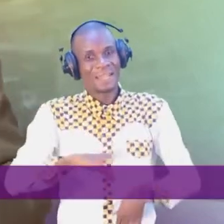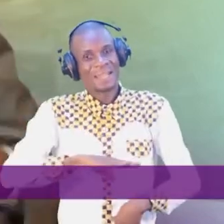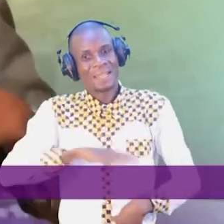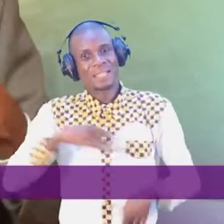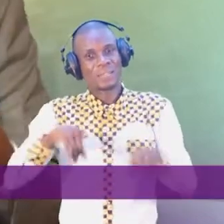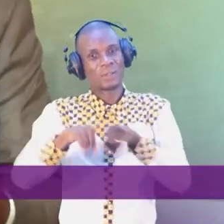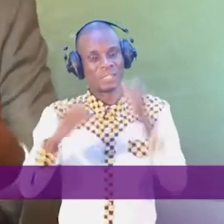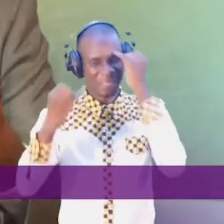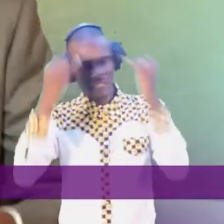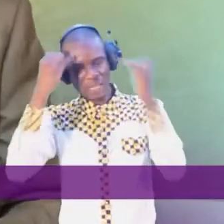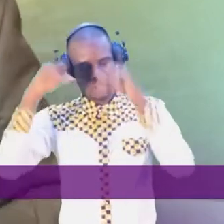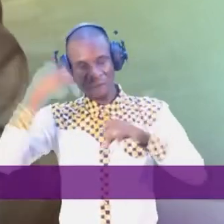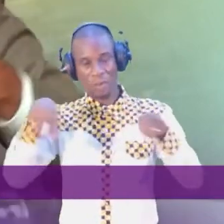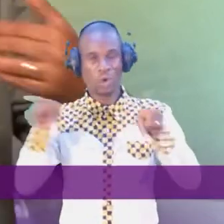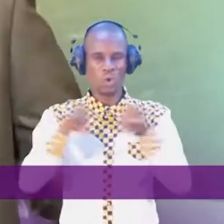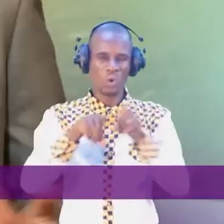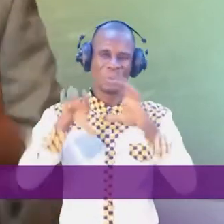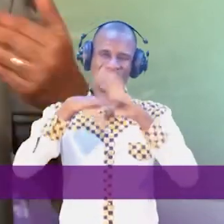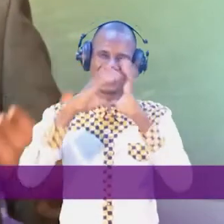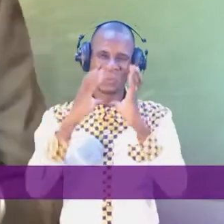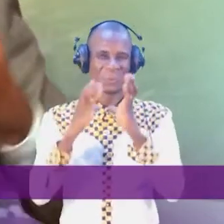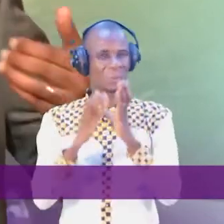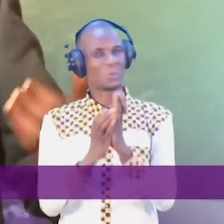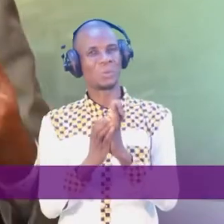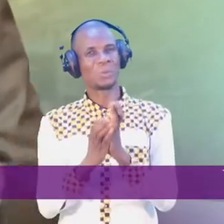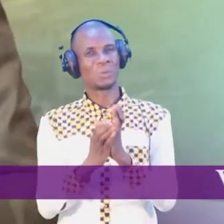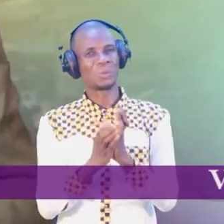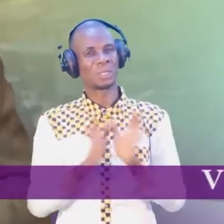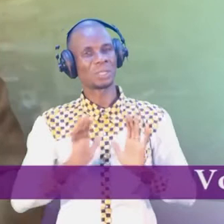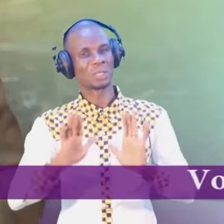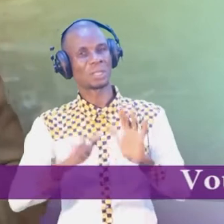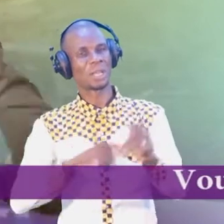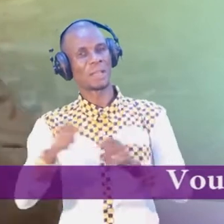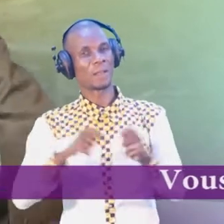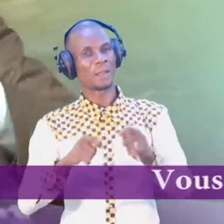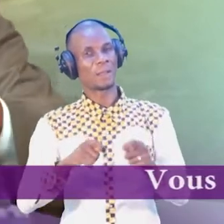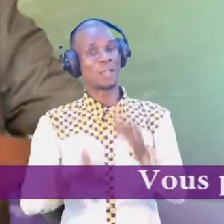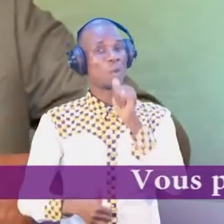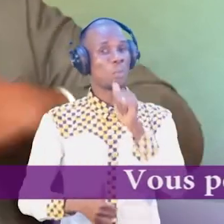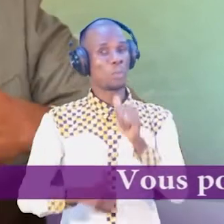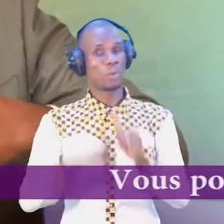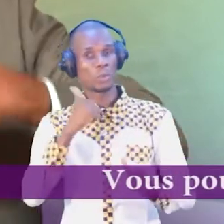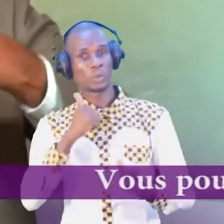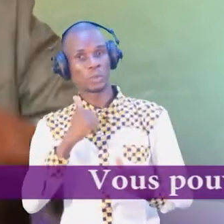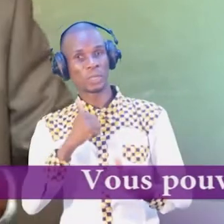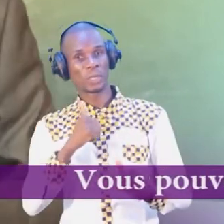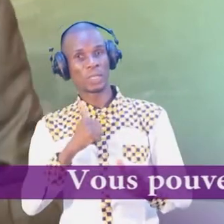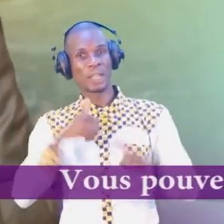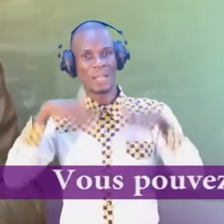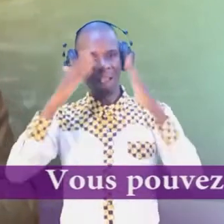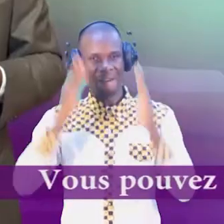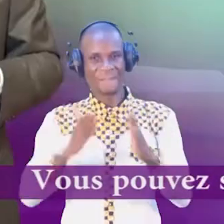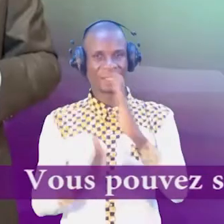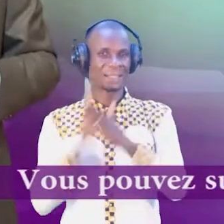mobeko ezali kopekisa kaka bizaleli nyonso ya mbindo te kasi ezali mpe kokamba baposa ya moto nyonso nyonso